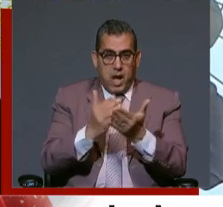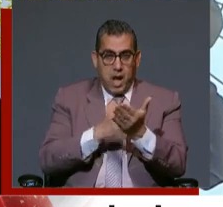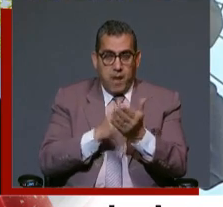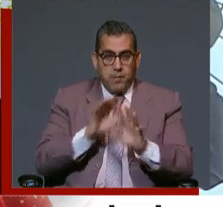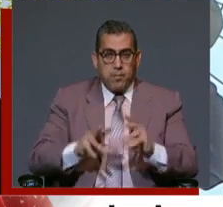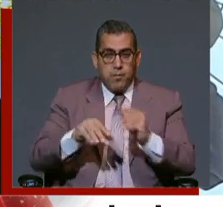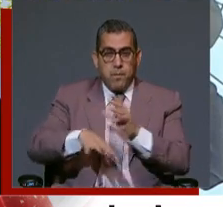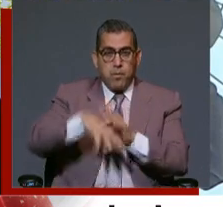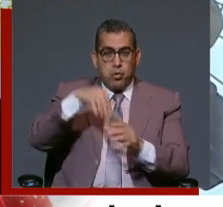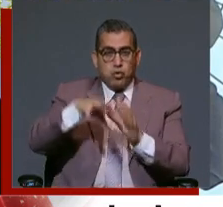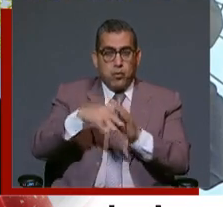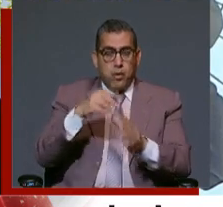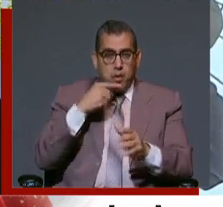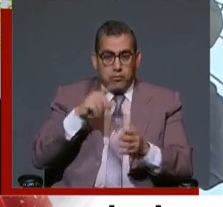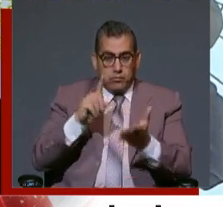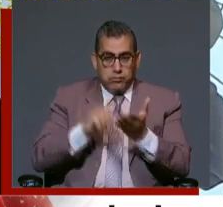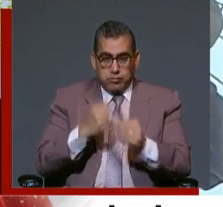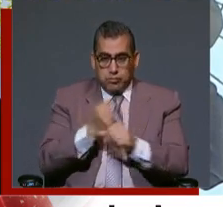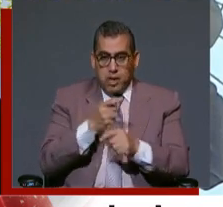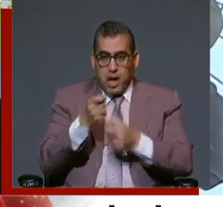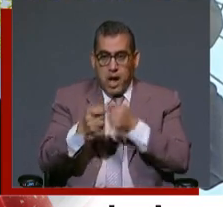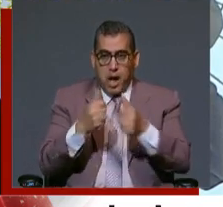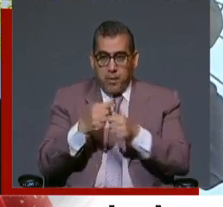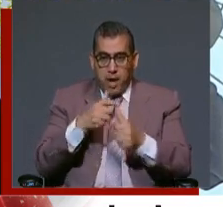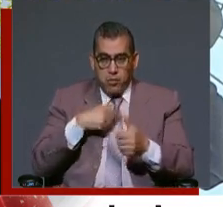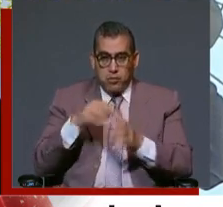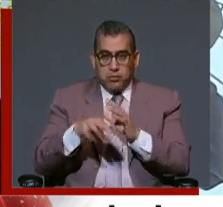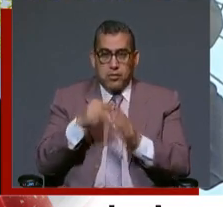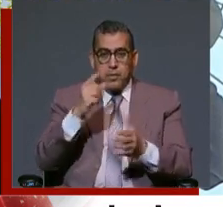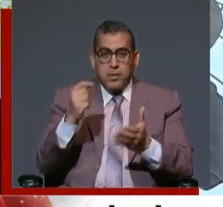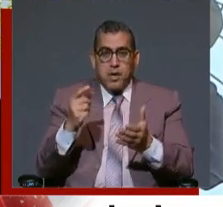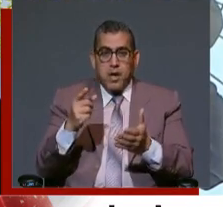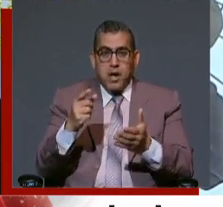المشاريع القابلة للتمويل والتي يمكن أن توفر